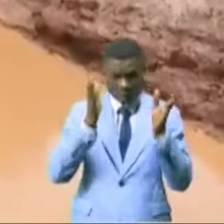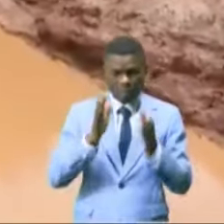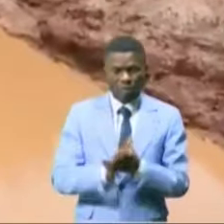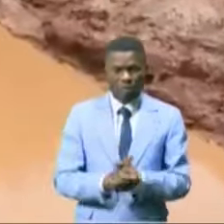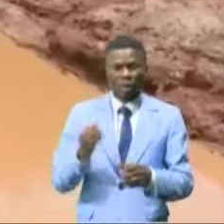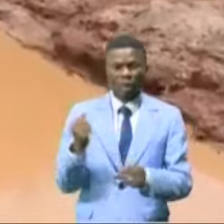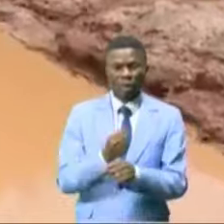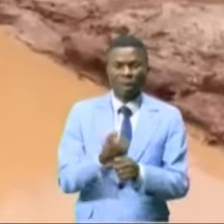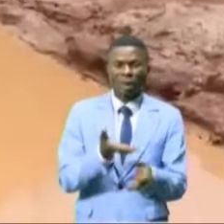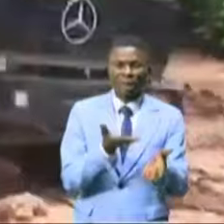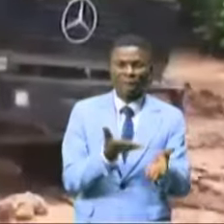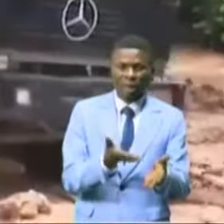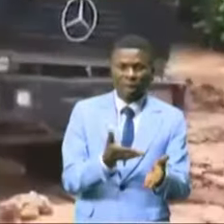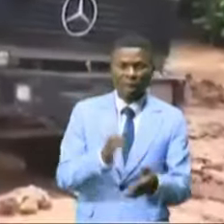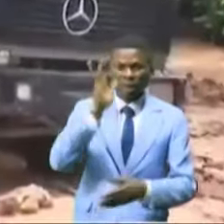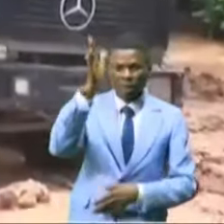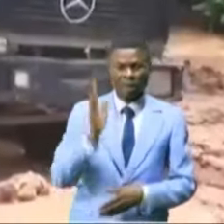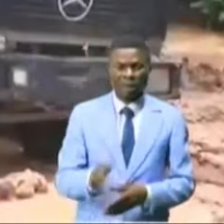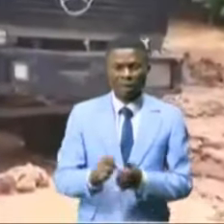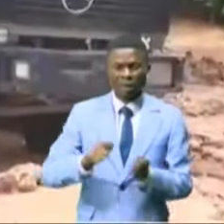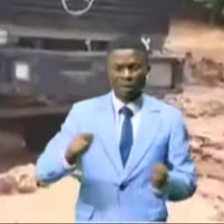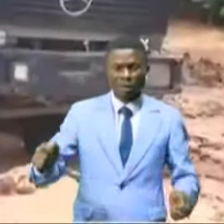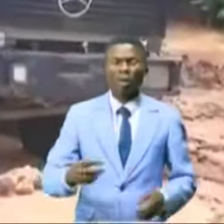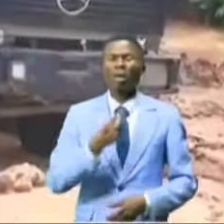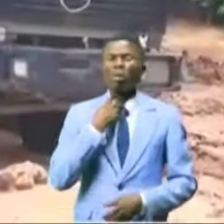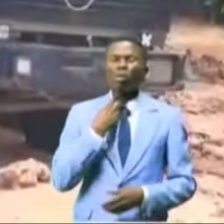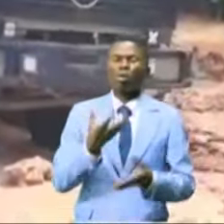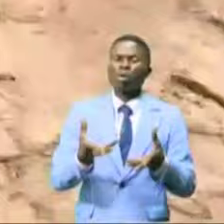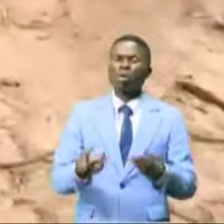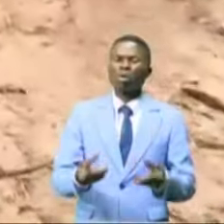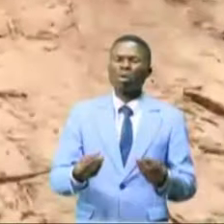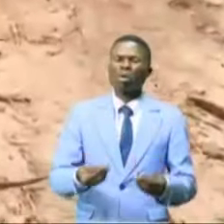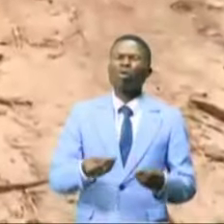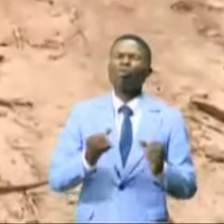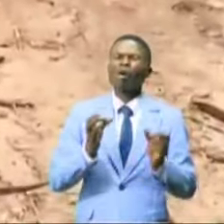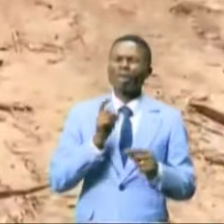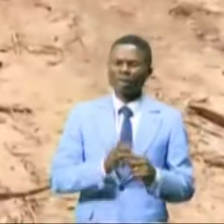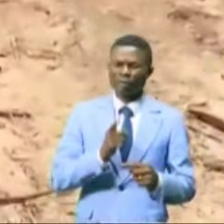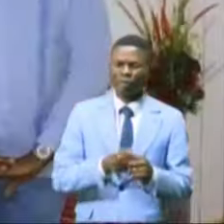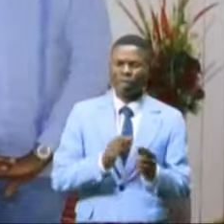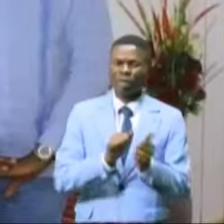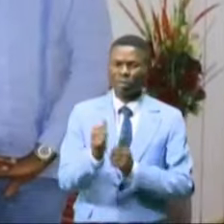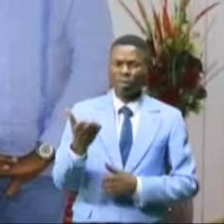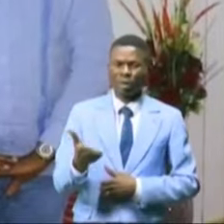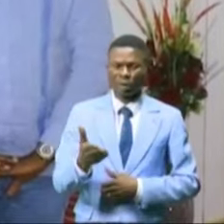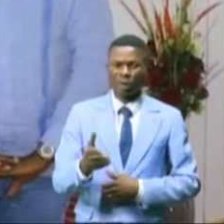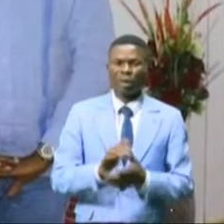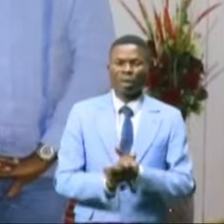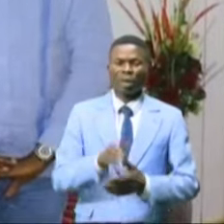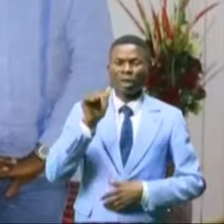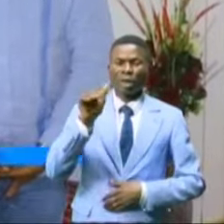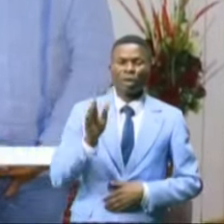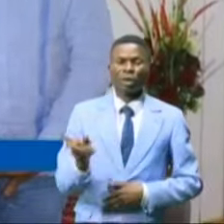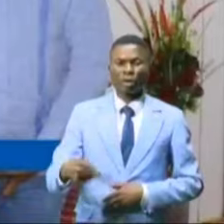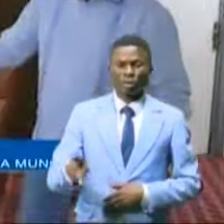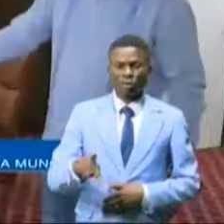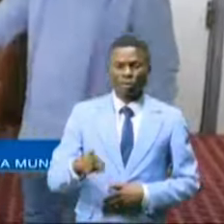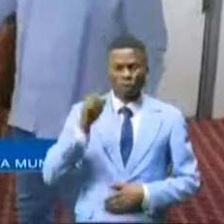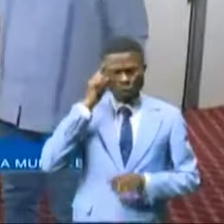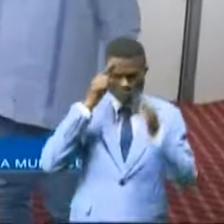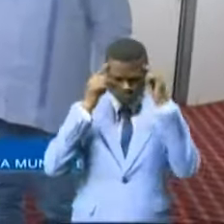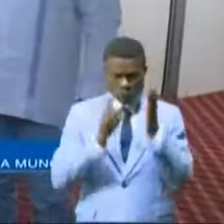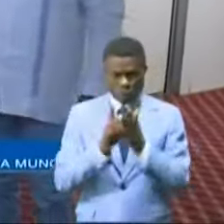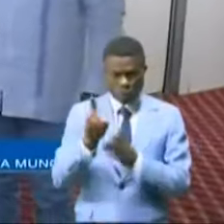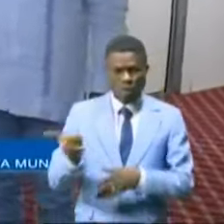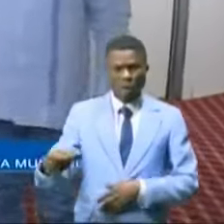bourbiers s'invitent à chaque 100 mètres, rendant ainsi la circulation très difficile. Provinciale, Dr Isabelle Kalinga, soucieuse du